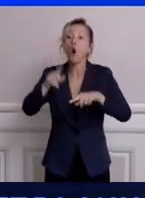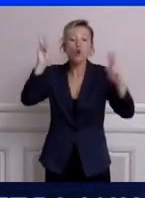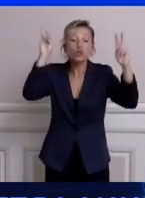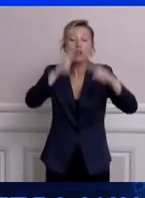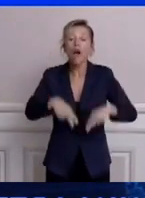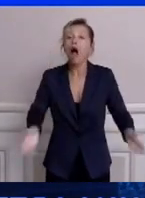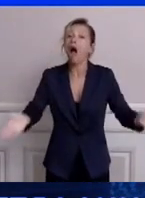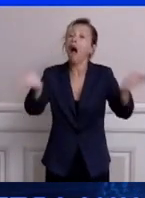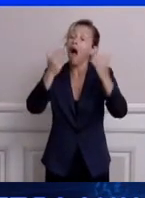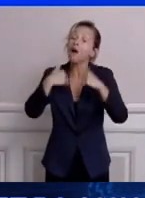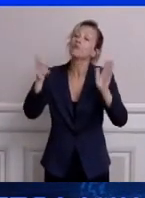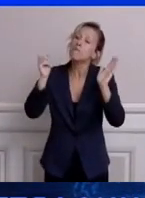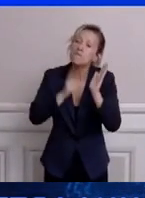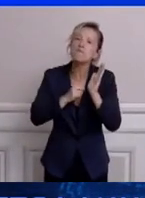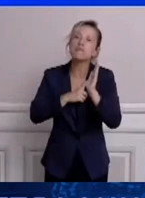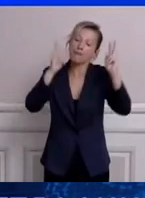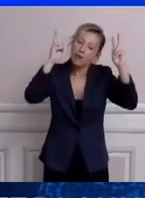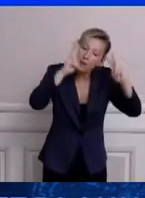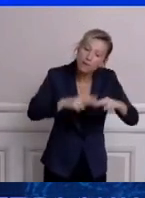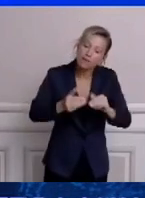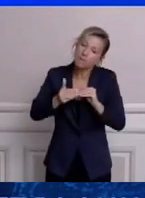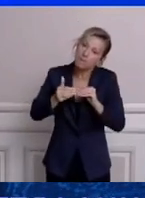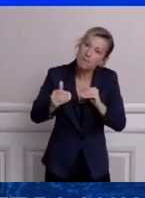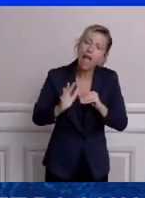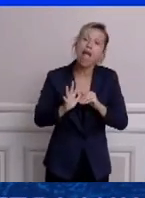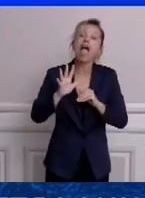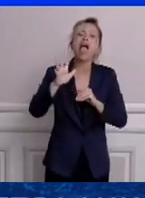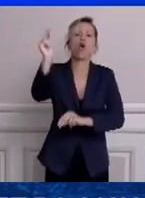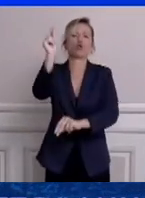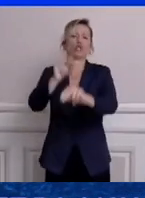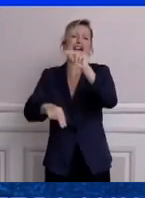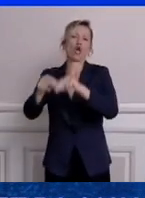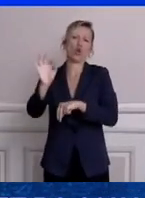ενδεχομένως θα τον γνωρίσουν καλύτερα από τώρα μέχρι τις εκλογές. Θα έχεις,